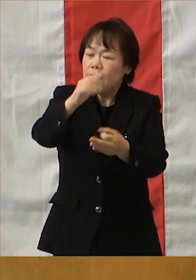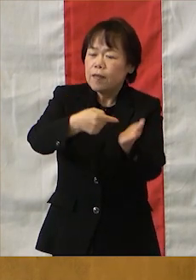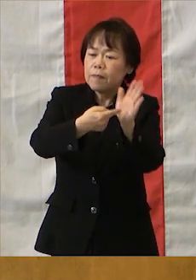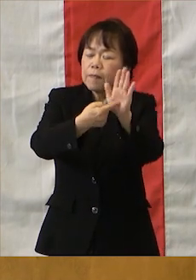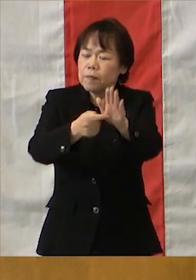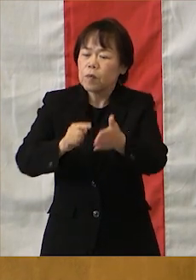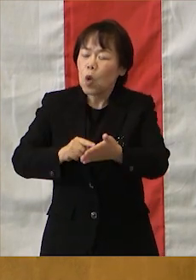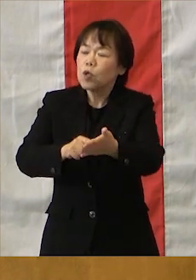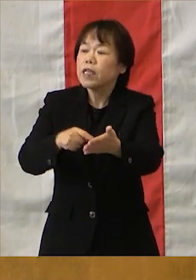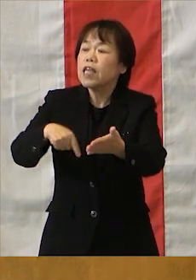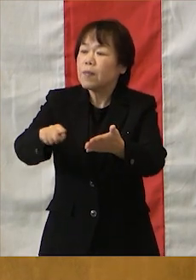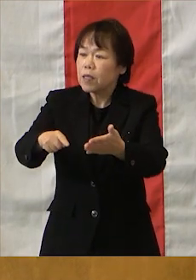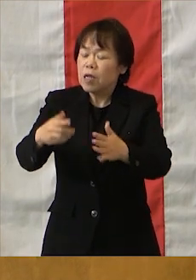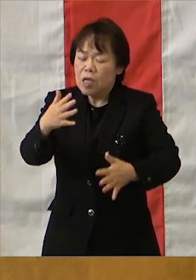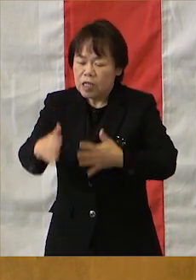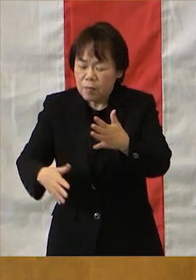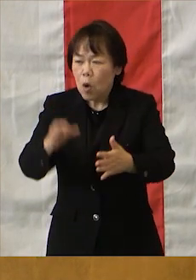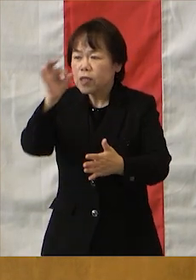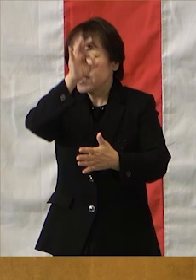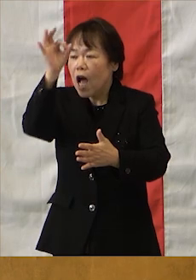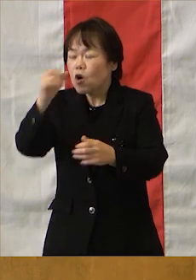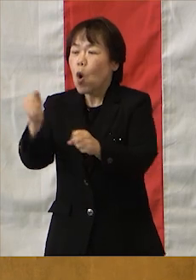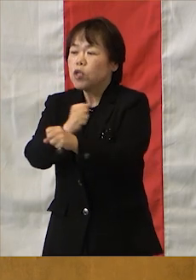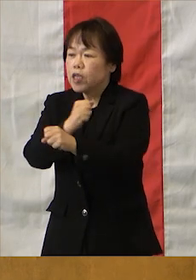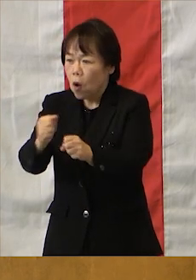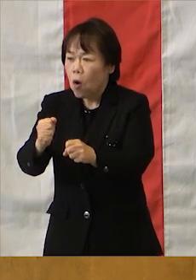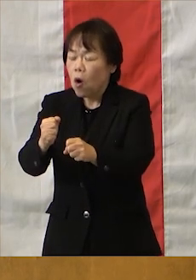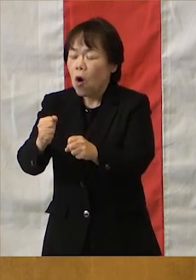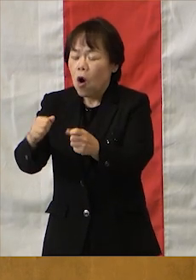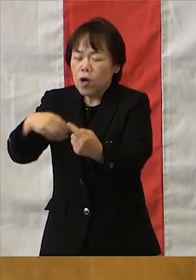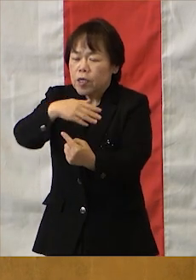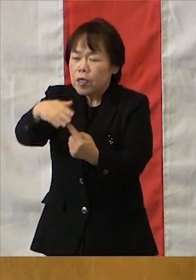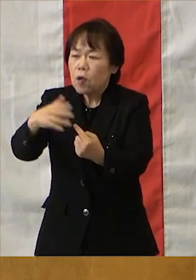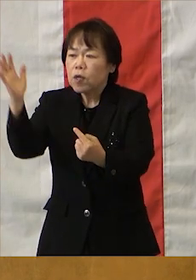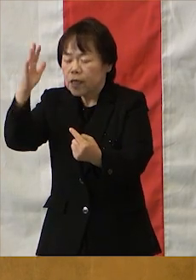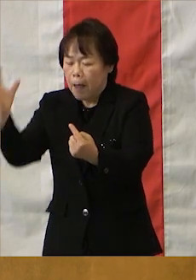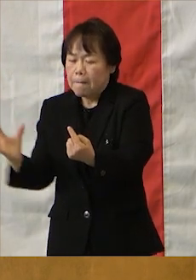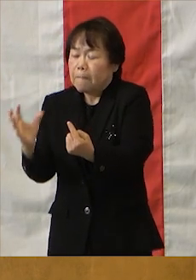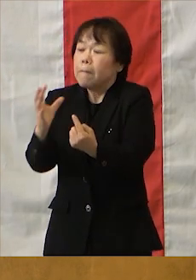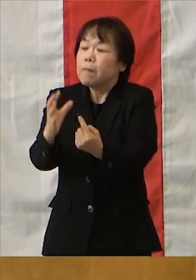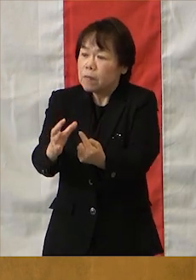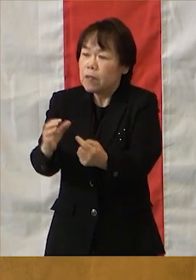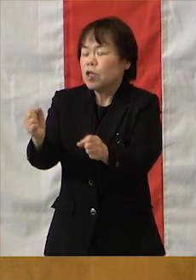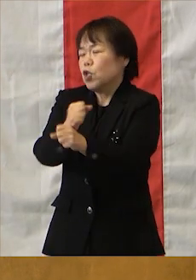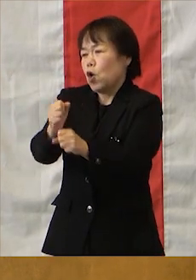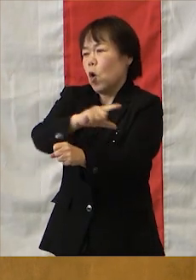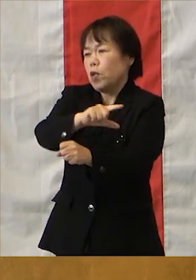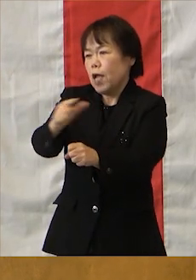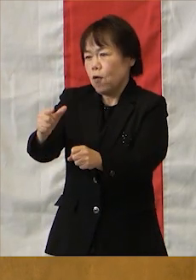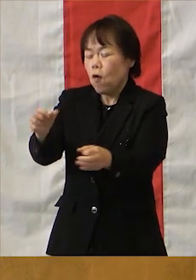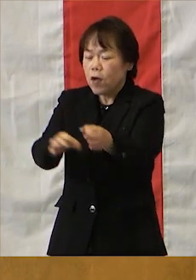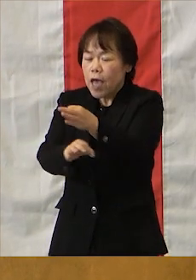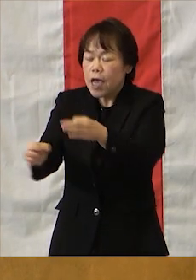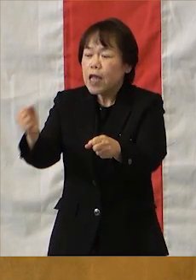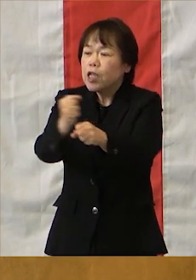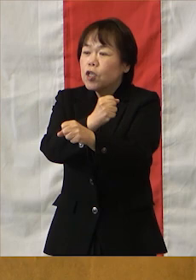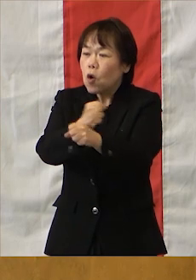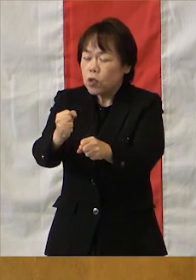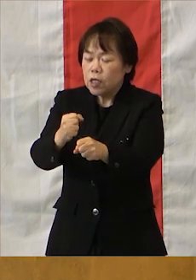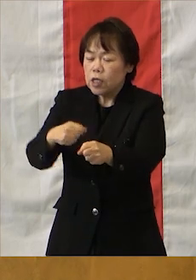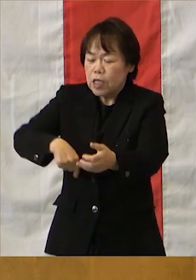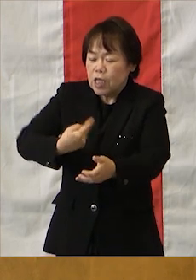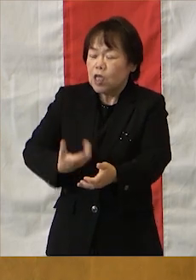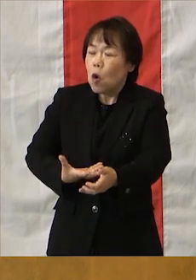ですスポーツ観光事業誰も1人にさせない事業その他の経済事業に自信を持っ